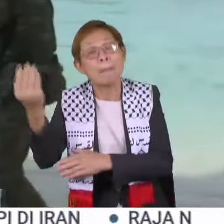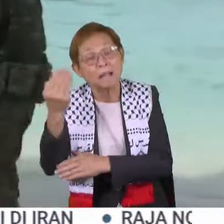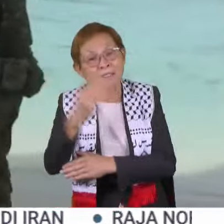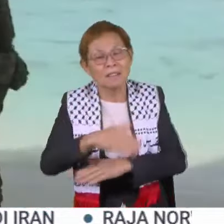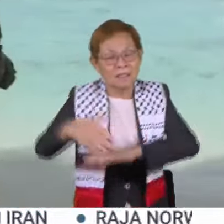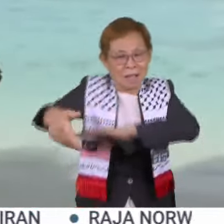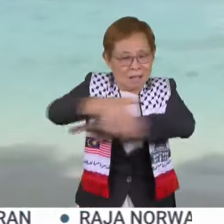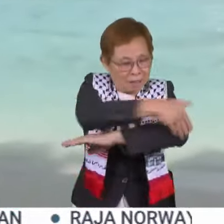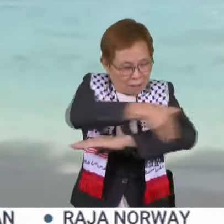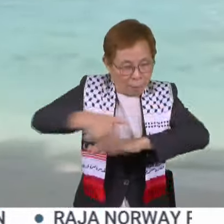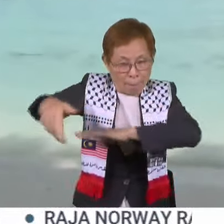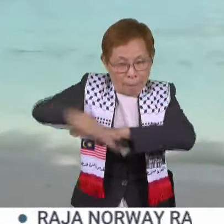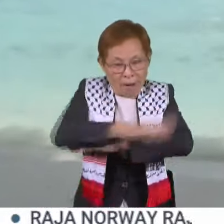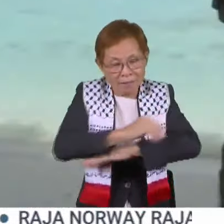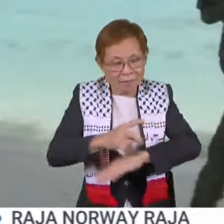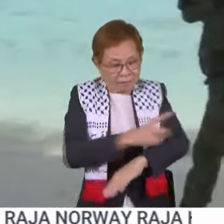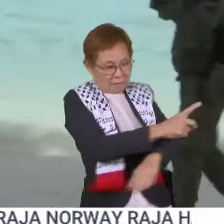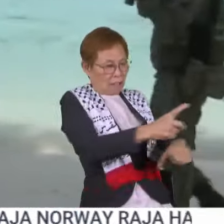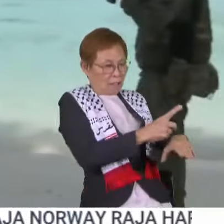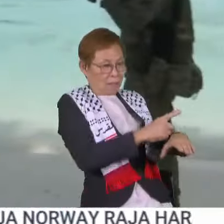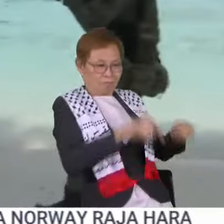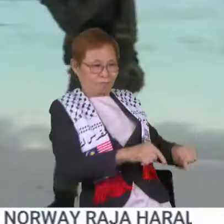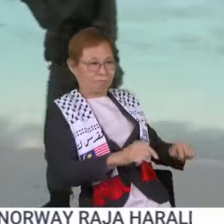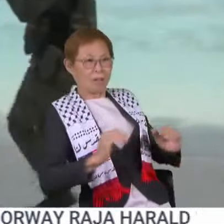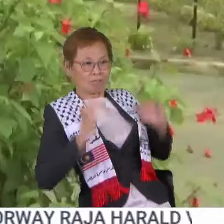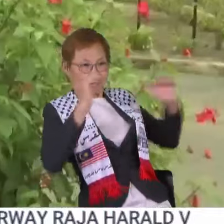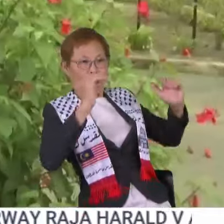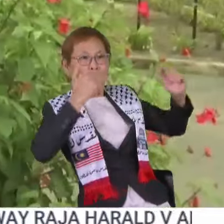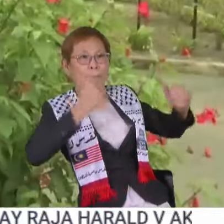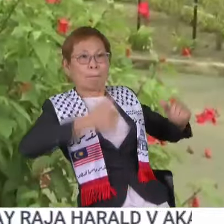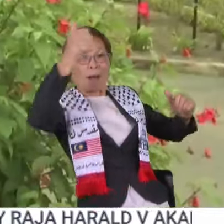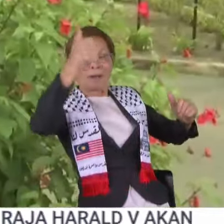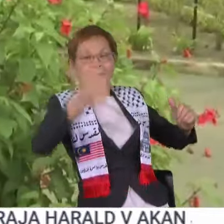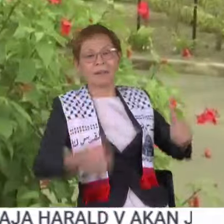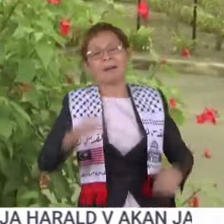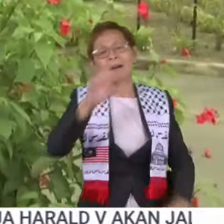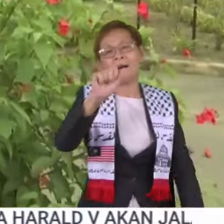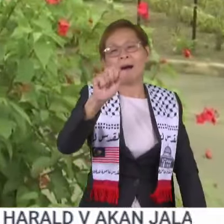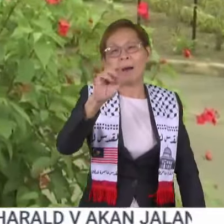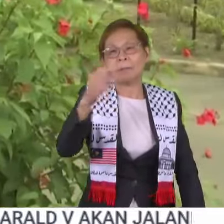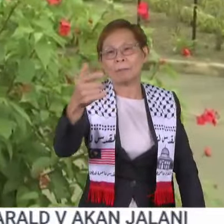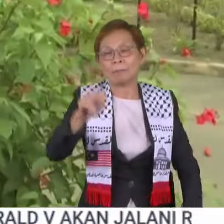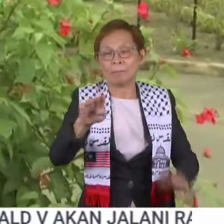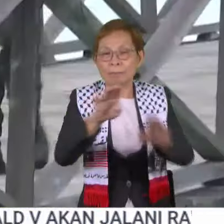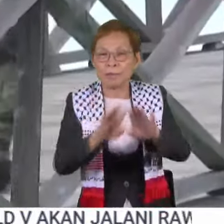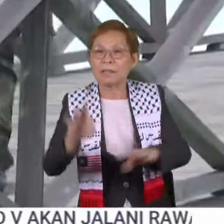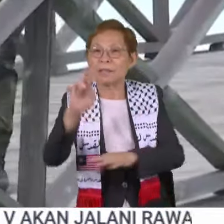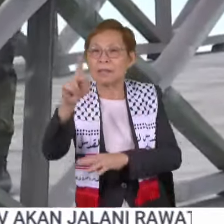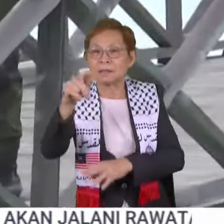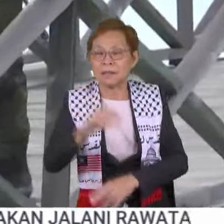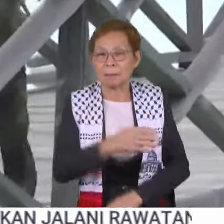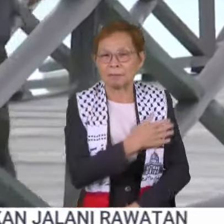perairan malah juga daratan berada pada tahap tertinggiaj ber